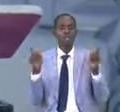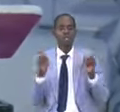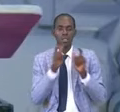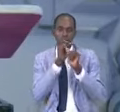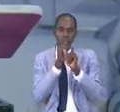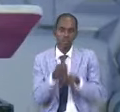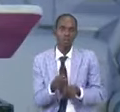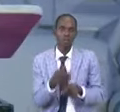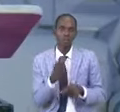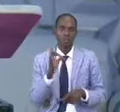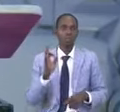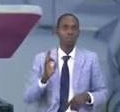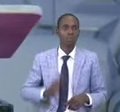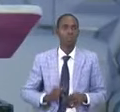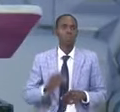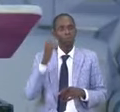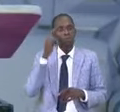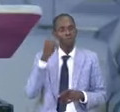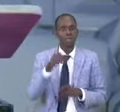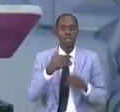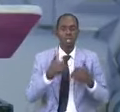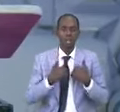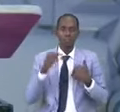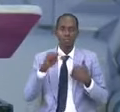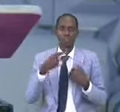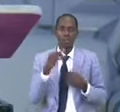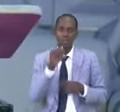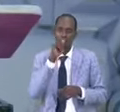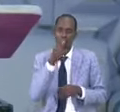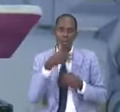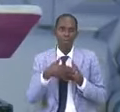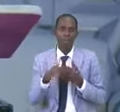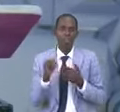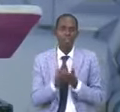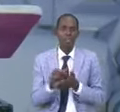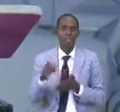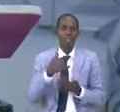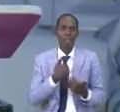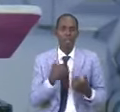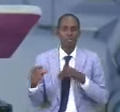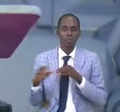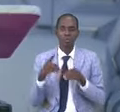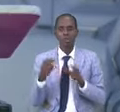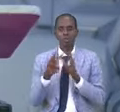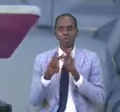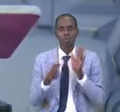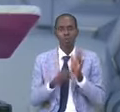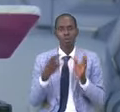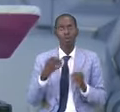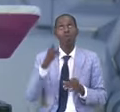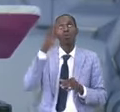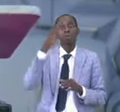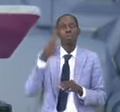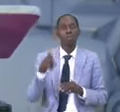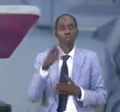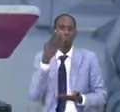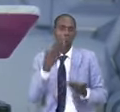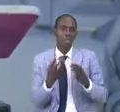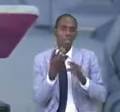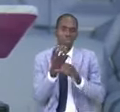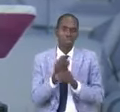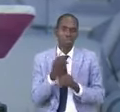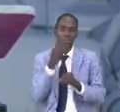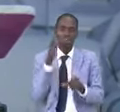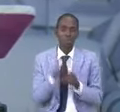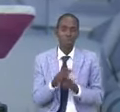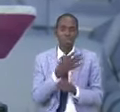à laquelle est attaché dans rémunération car vous avez besoin de persévérance afin qu'après avoir accompli la volonté de Dieu vous obtenez ce